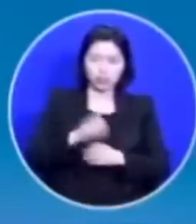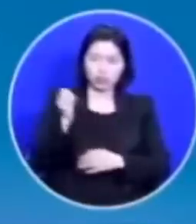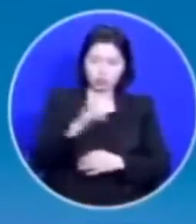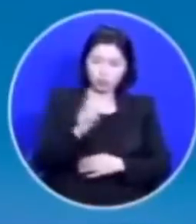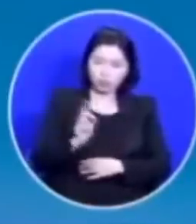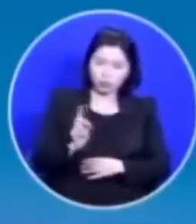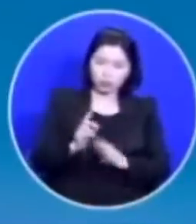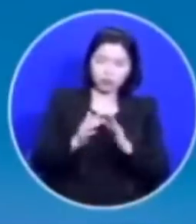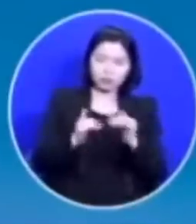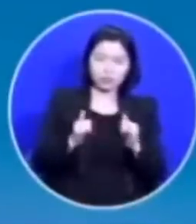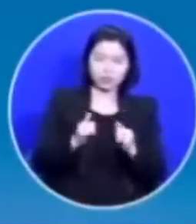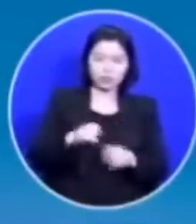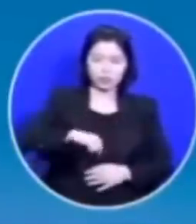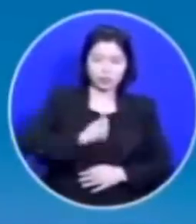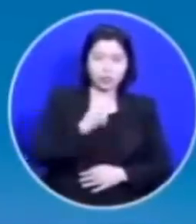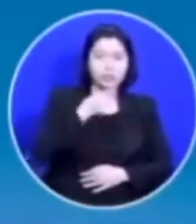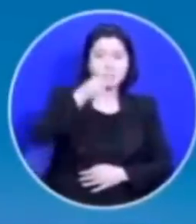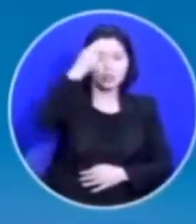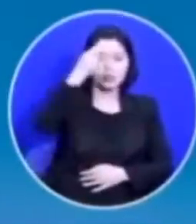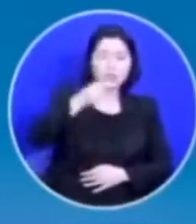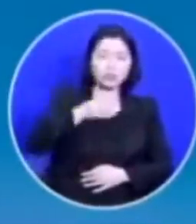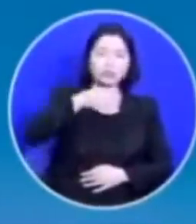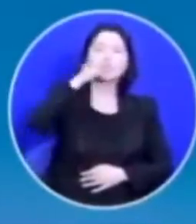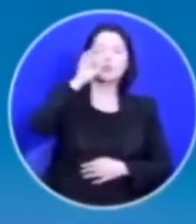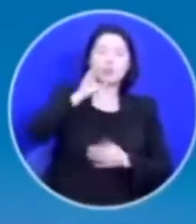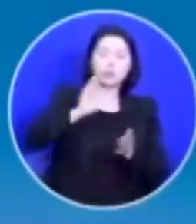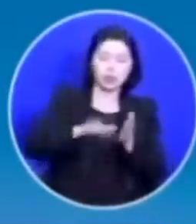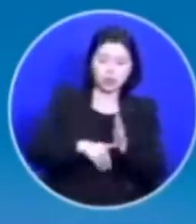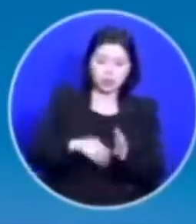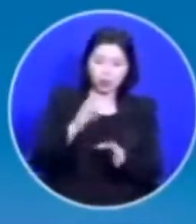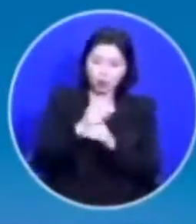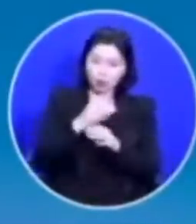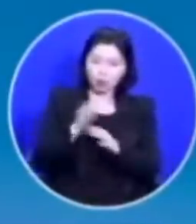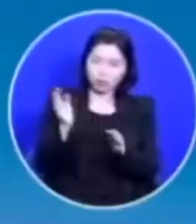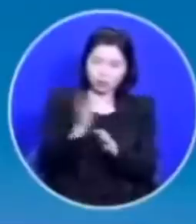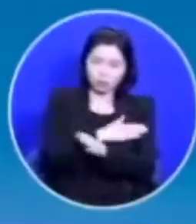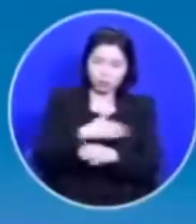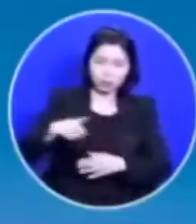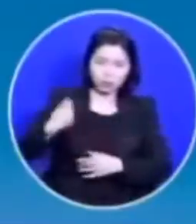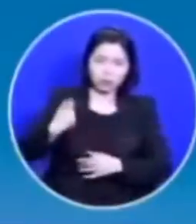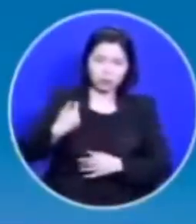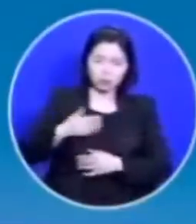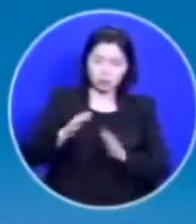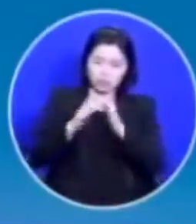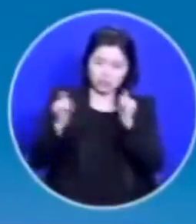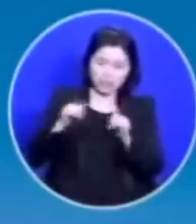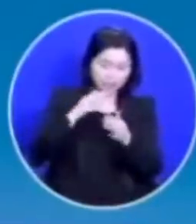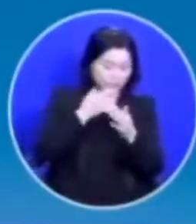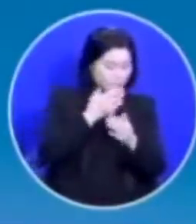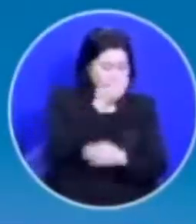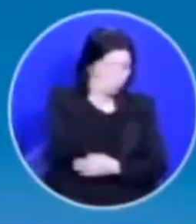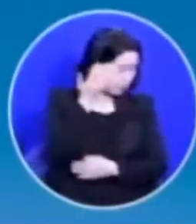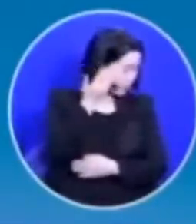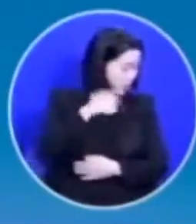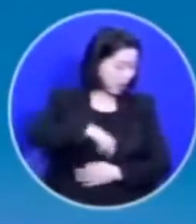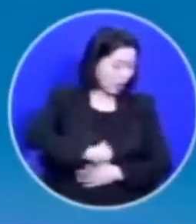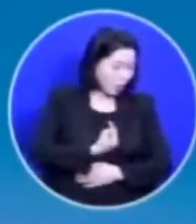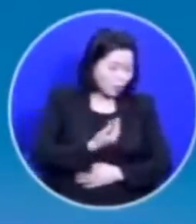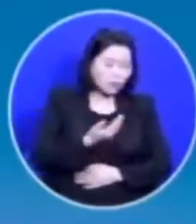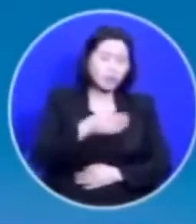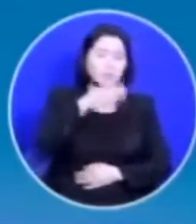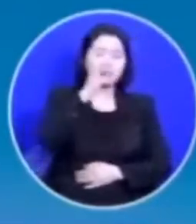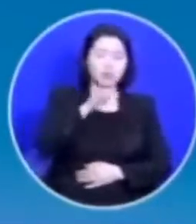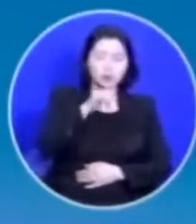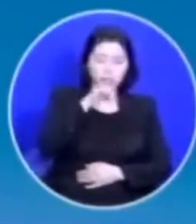어떤 사람이 자기가 술을 마실 때마다 언제부터인지 모르지만 사람들을 피하여 혼자 술을 마시고 있다는 사실을 깨닫고